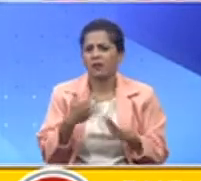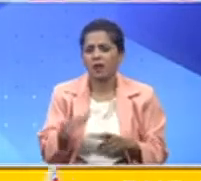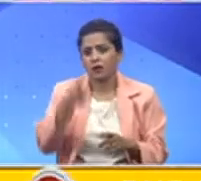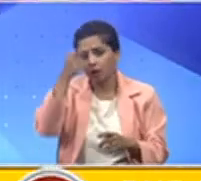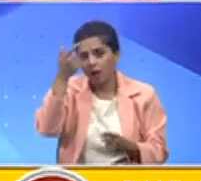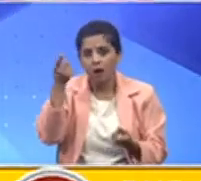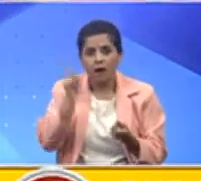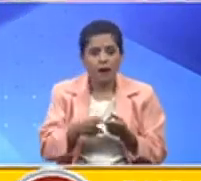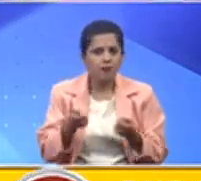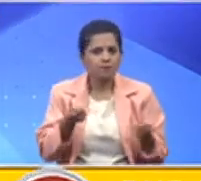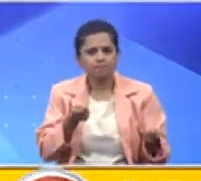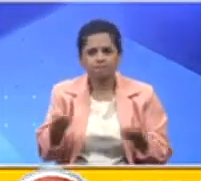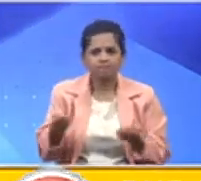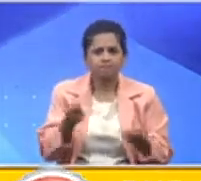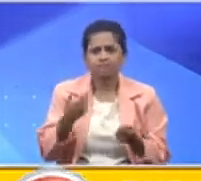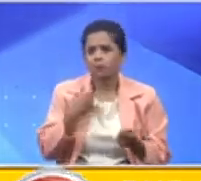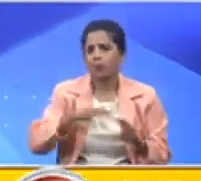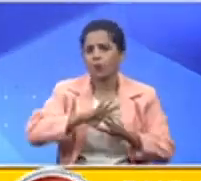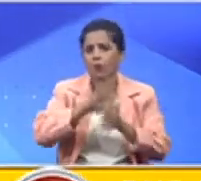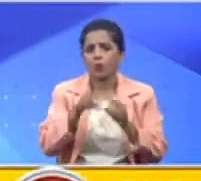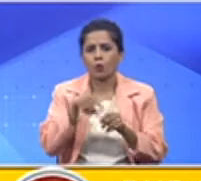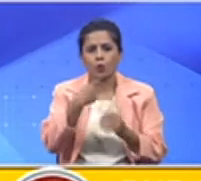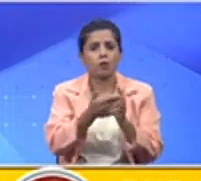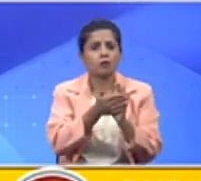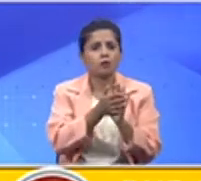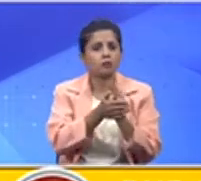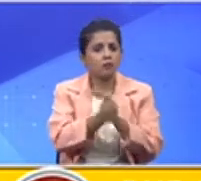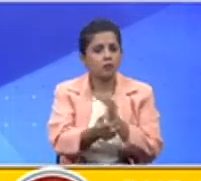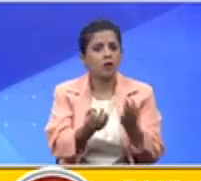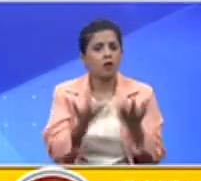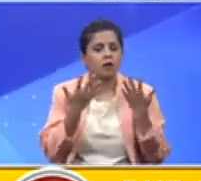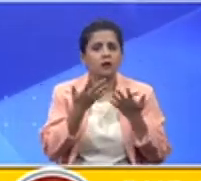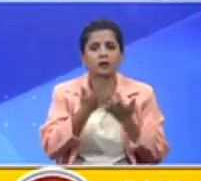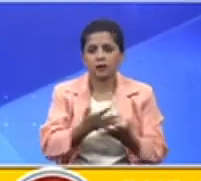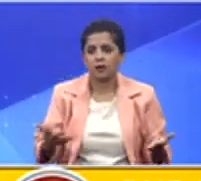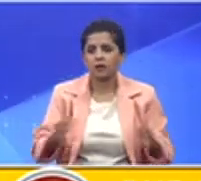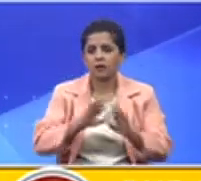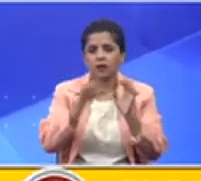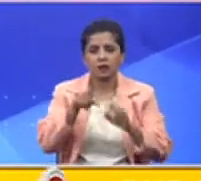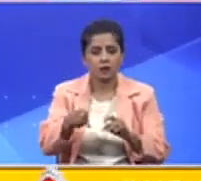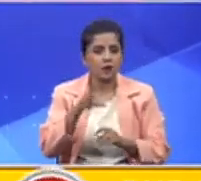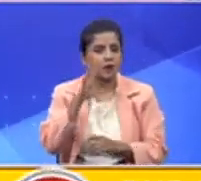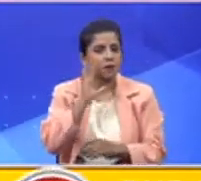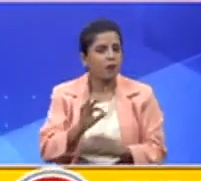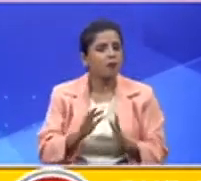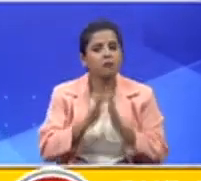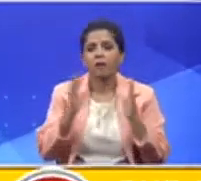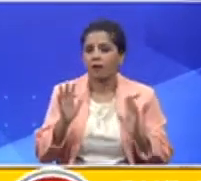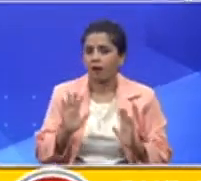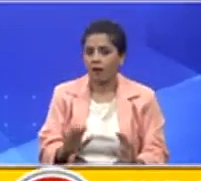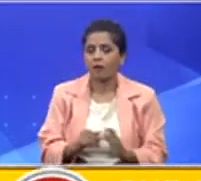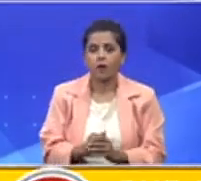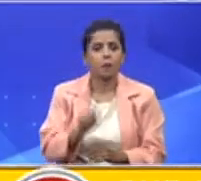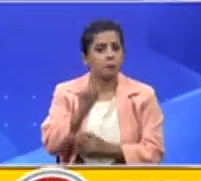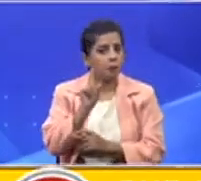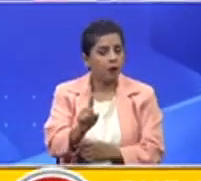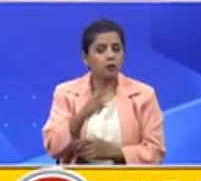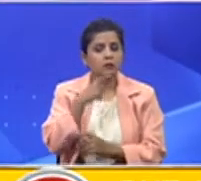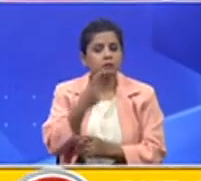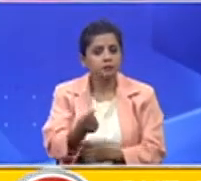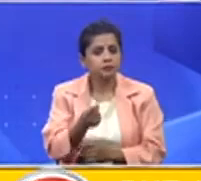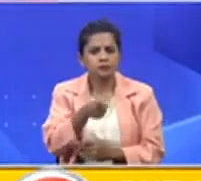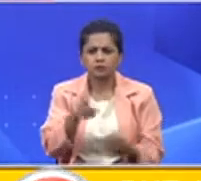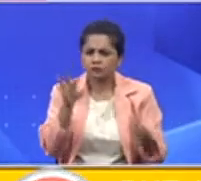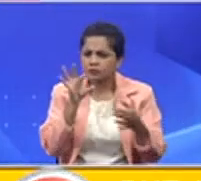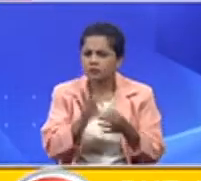में हमारे सामर्थ और समसाधनों के भूमिका बड़ी होती है लेकिन इसके